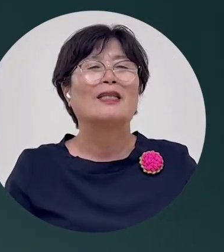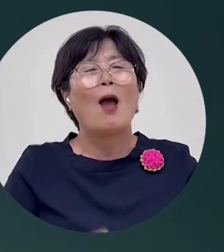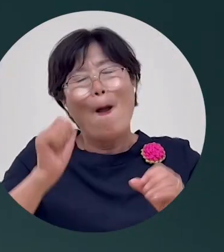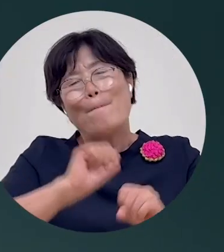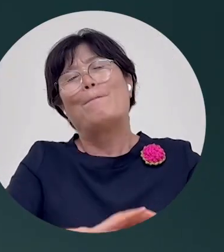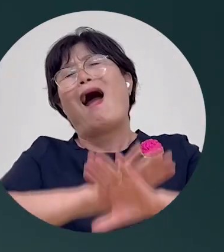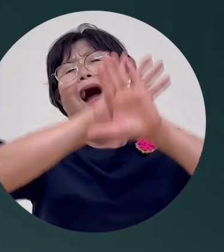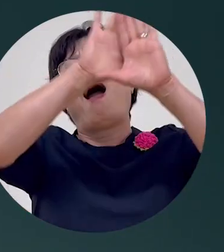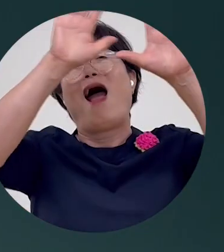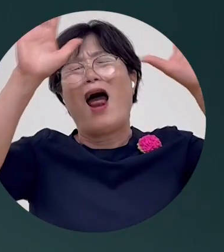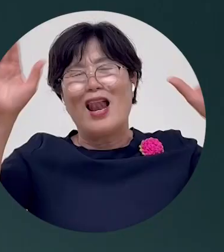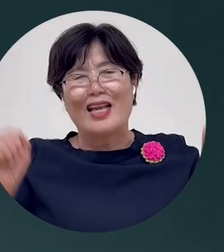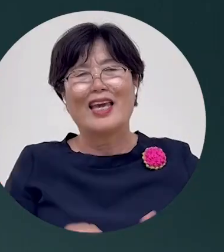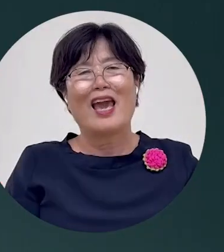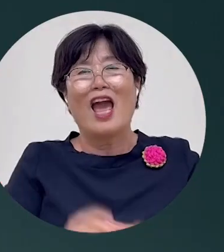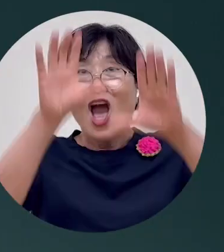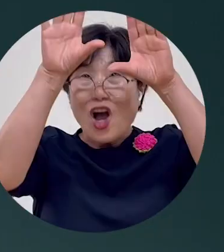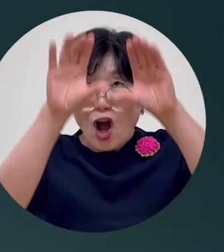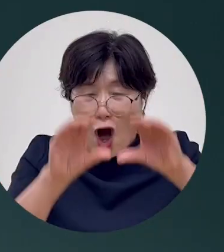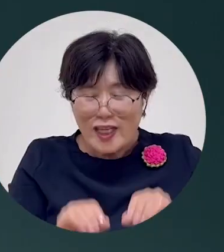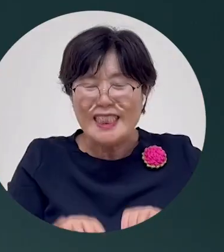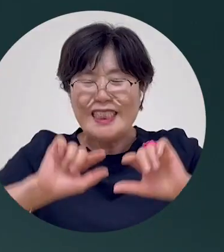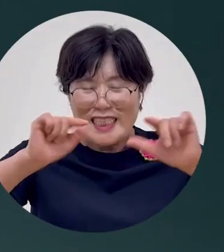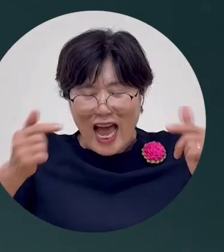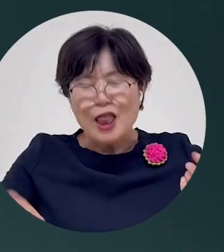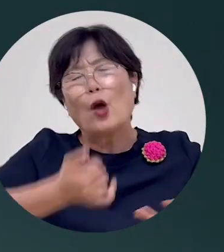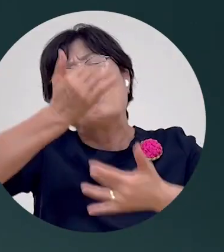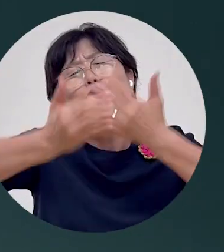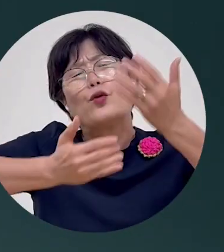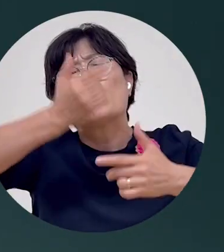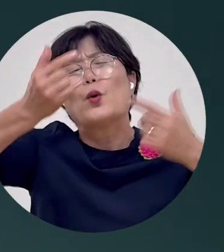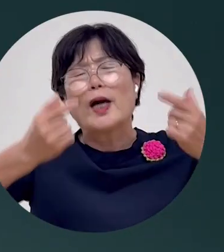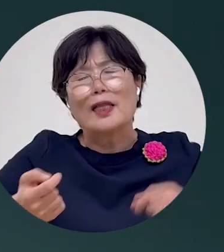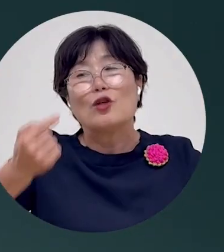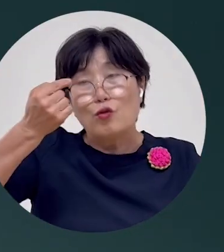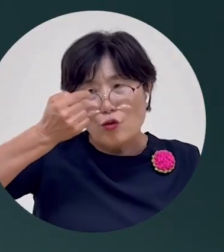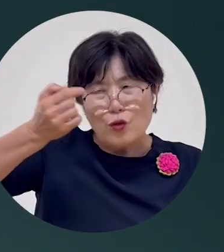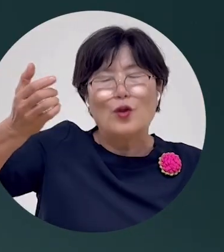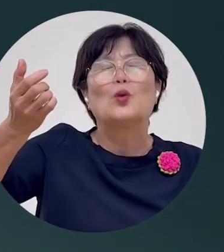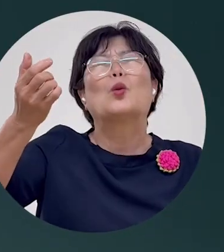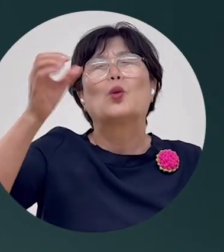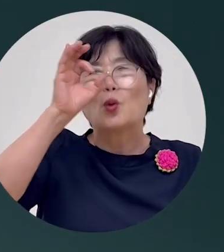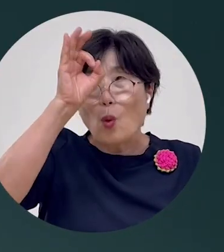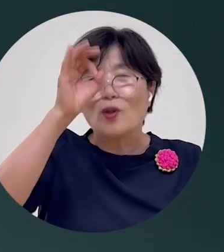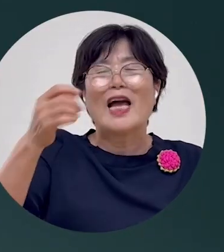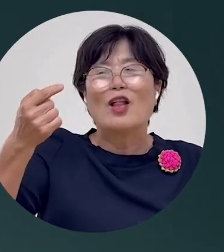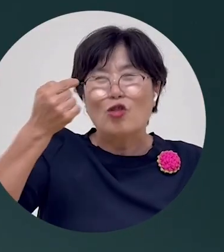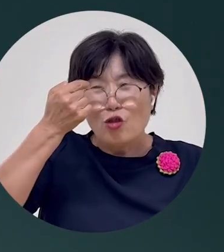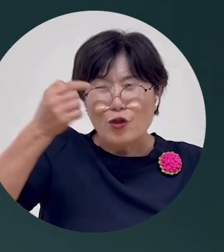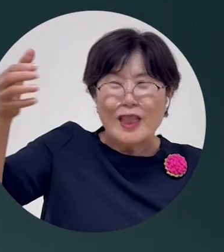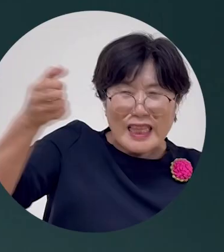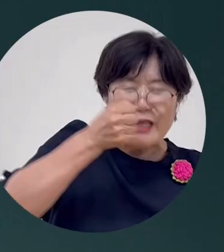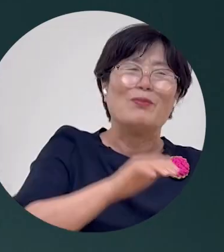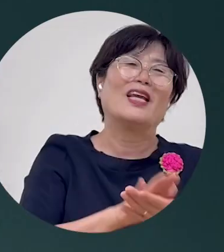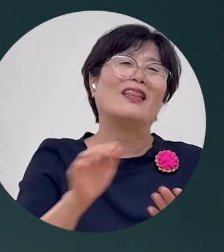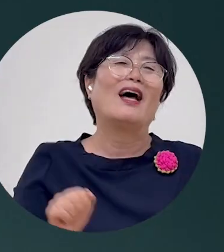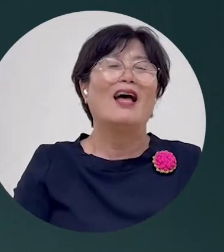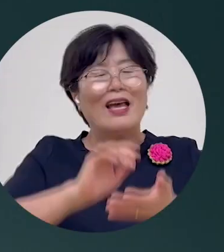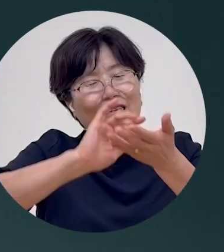밝게 꺼지지 않는 불꽃 같은 눈동자입니다. 따라서 합시다. 예수님의